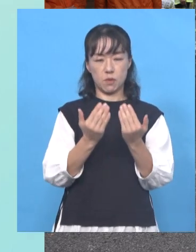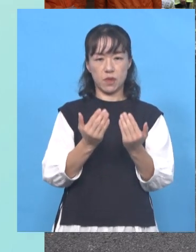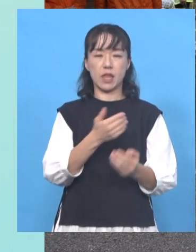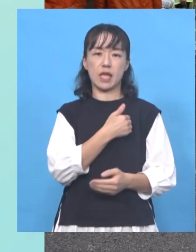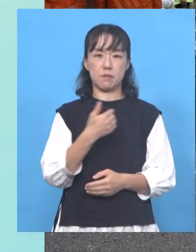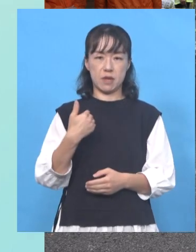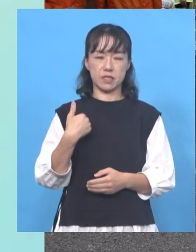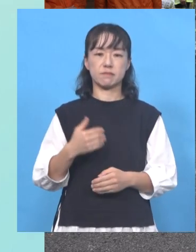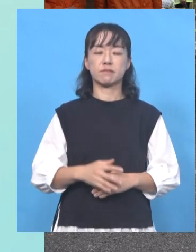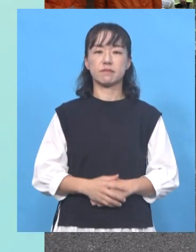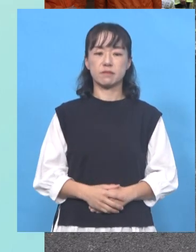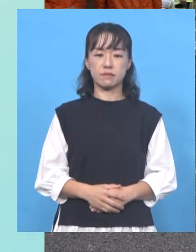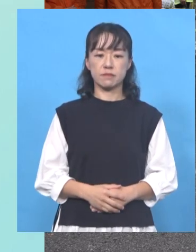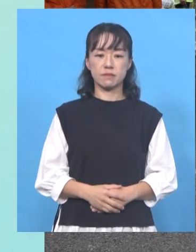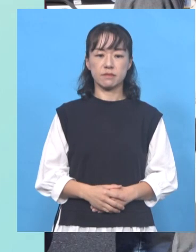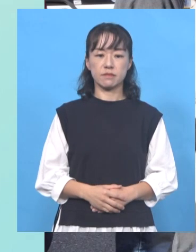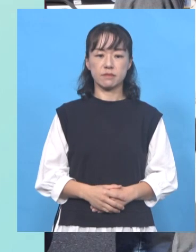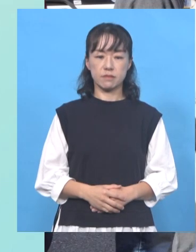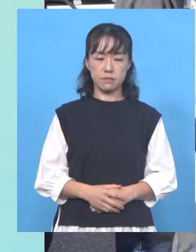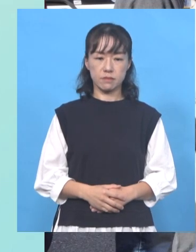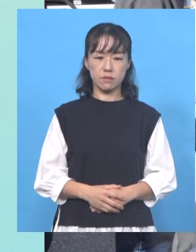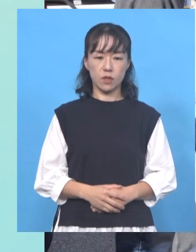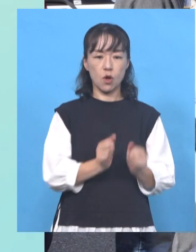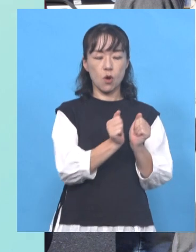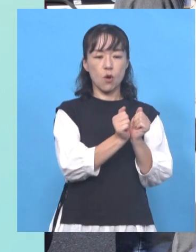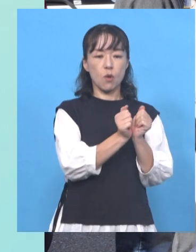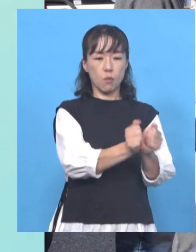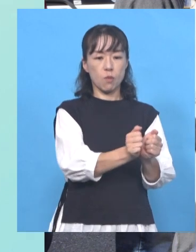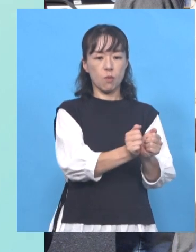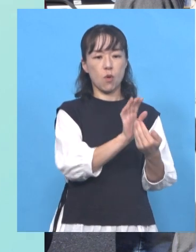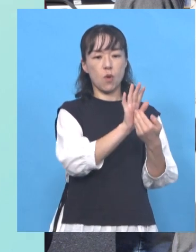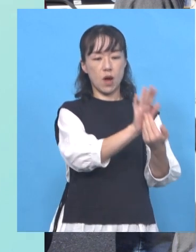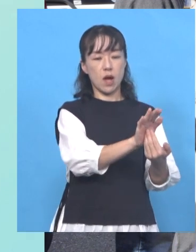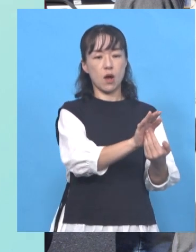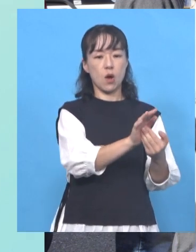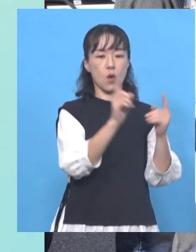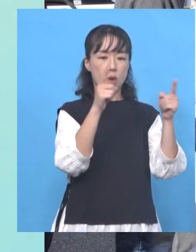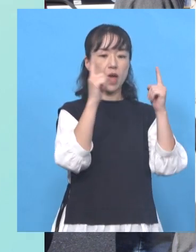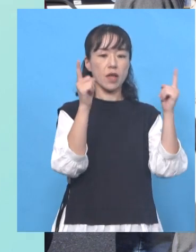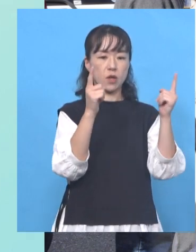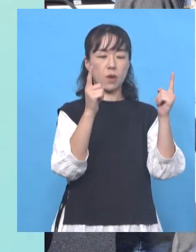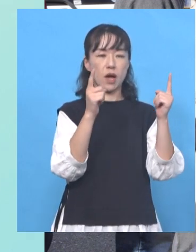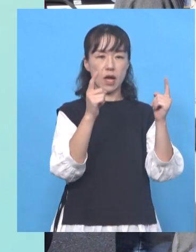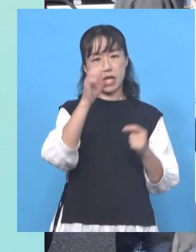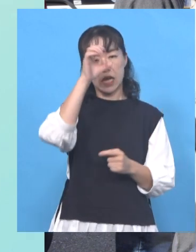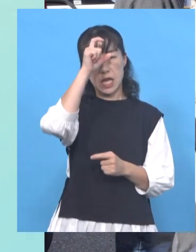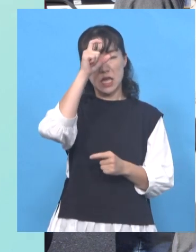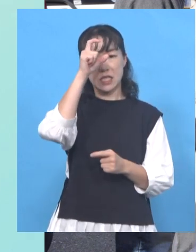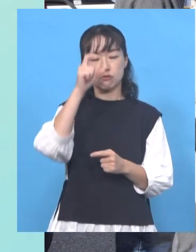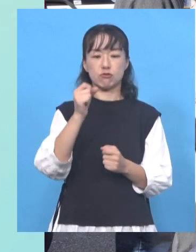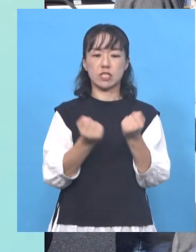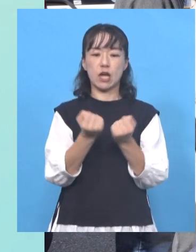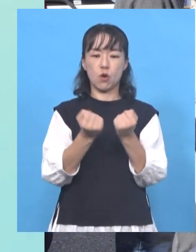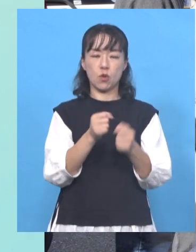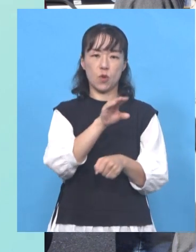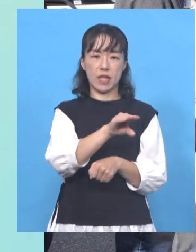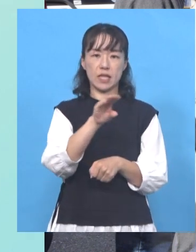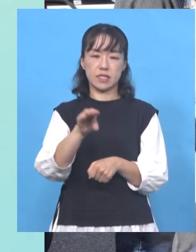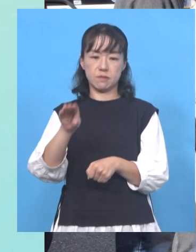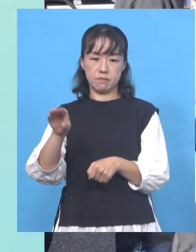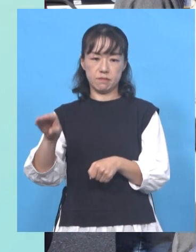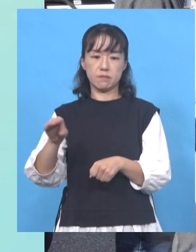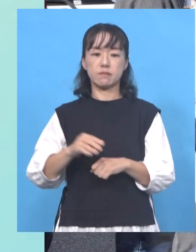ながら体験することができます。防犯防追フェアでは、鑑識体験、警察車両などの展示を行います